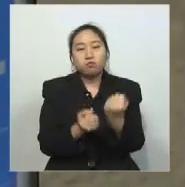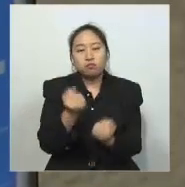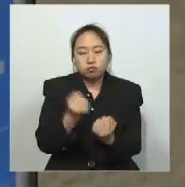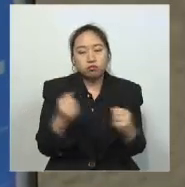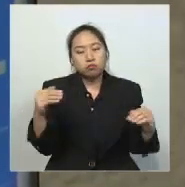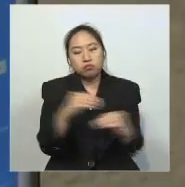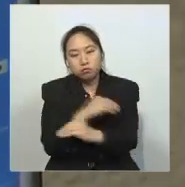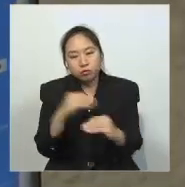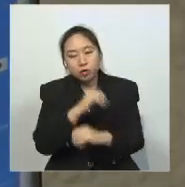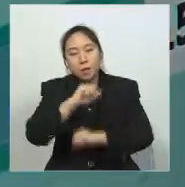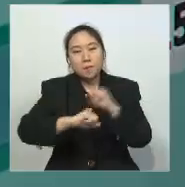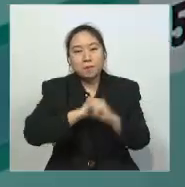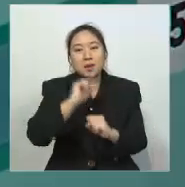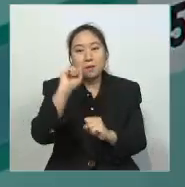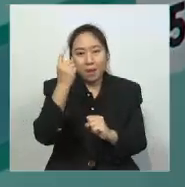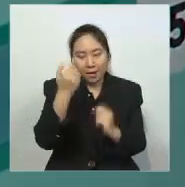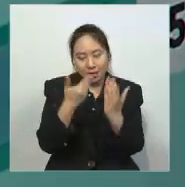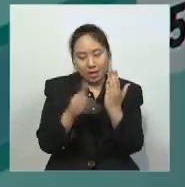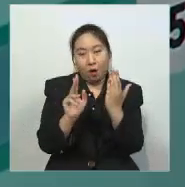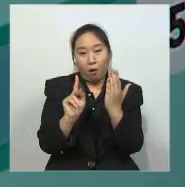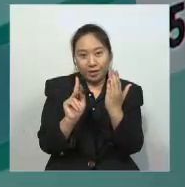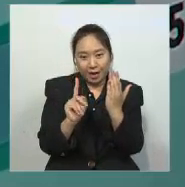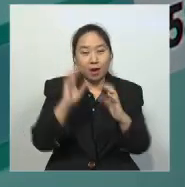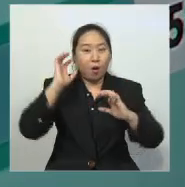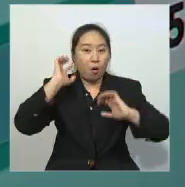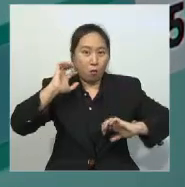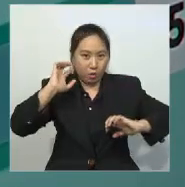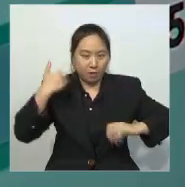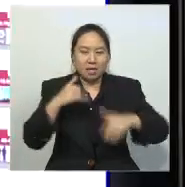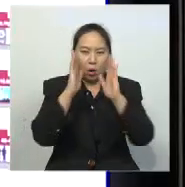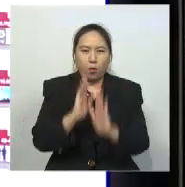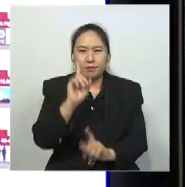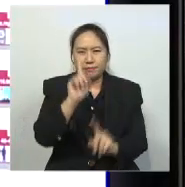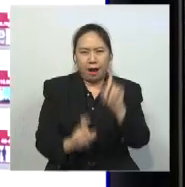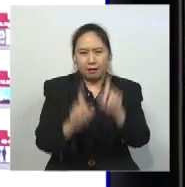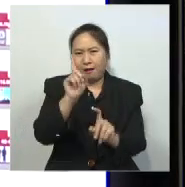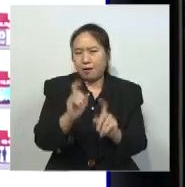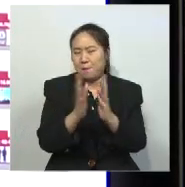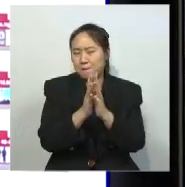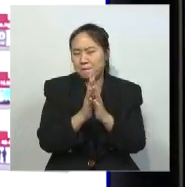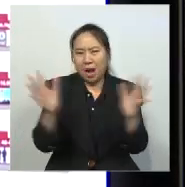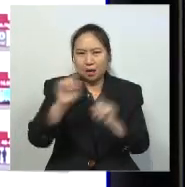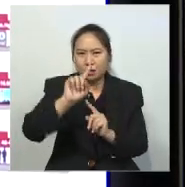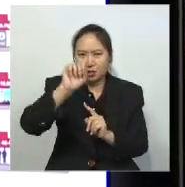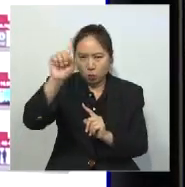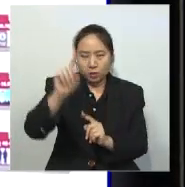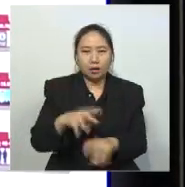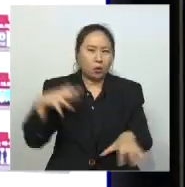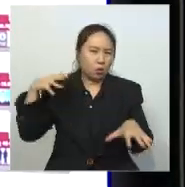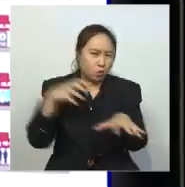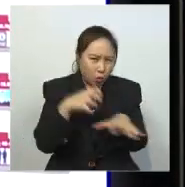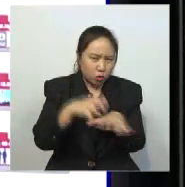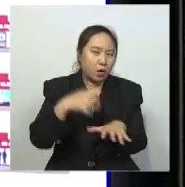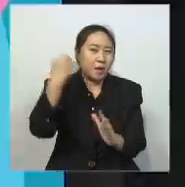ในช่วงเทศกาลปีใหม่จังหวัดขอนแก่นและลพบุรีค่ะมีตัวเลขของผู้เสียชีวิตสูงที่สุดซึ่งสาเหตุที่ทำให้เกิดอุบัติเห